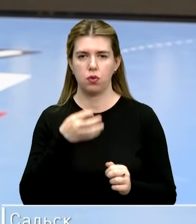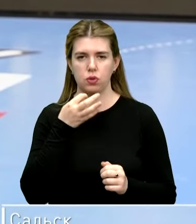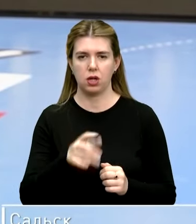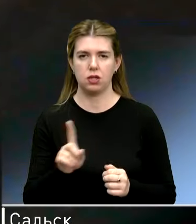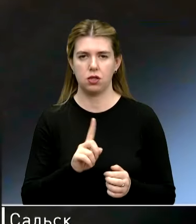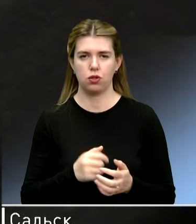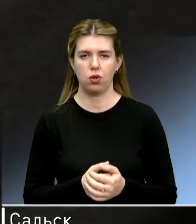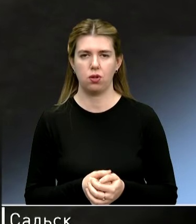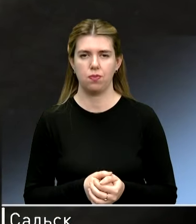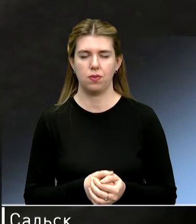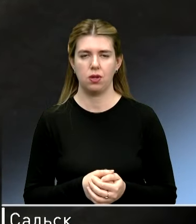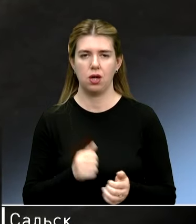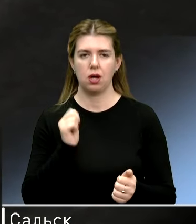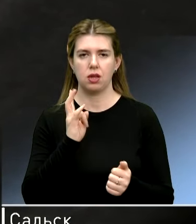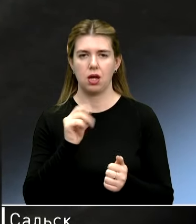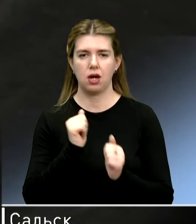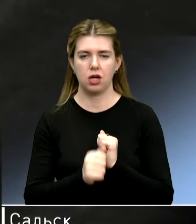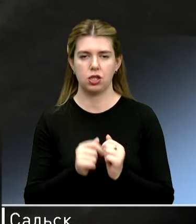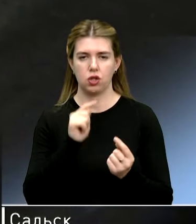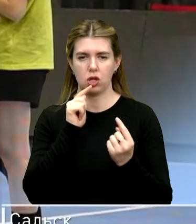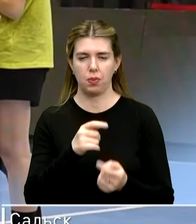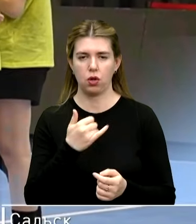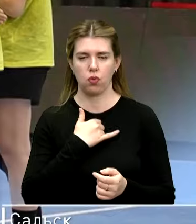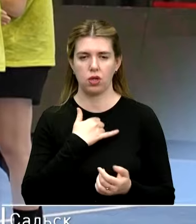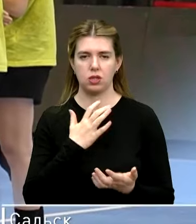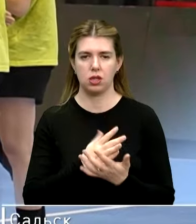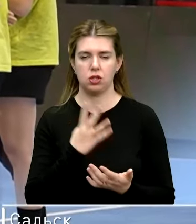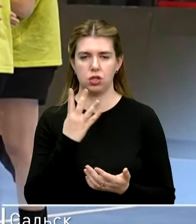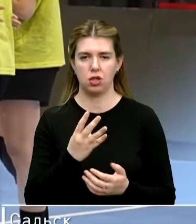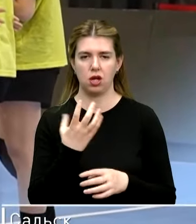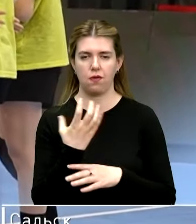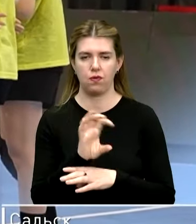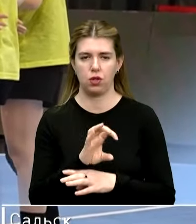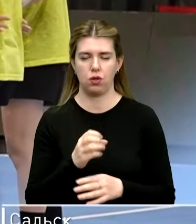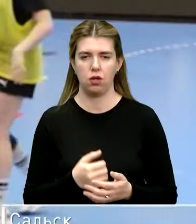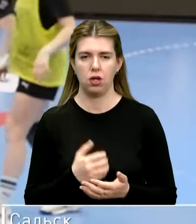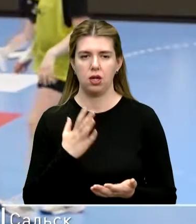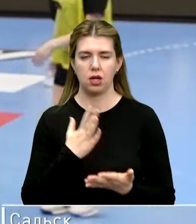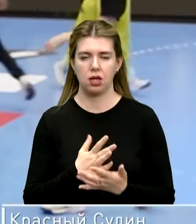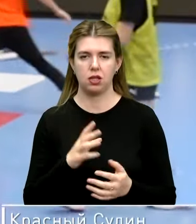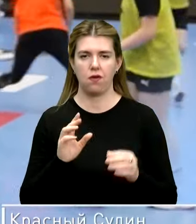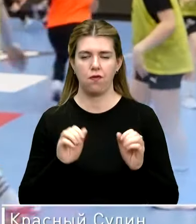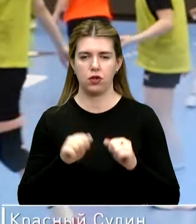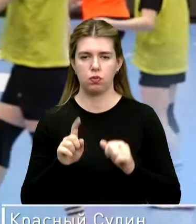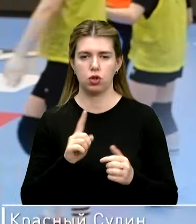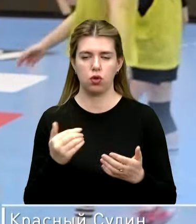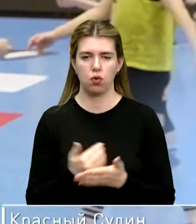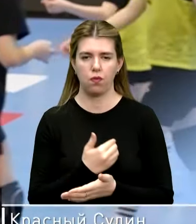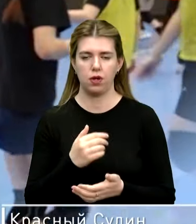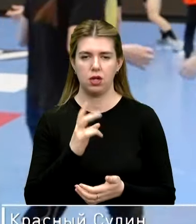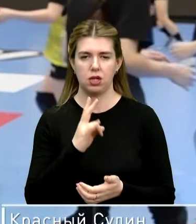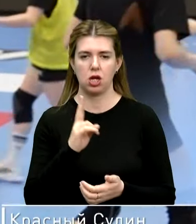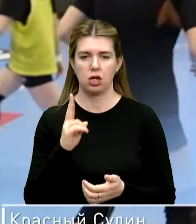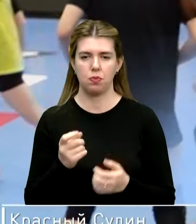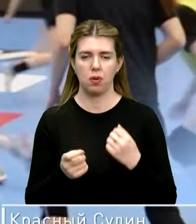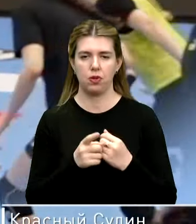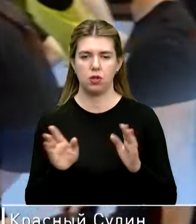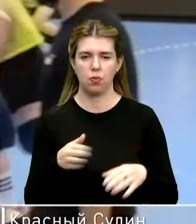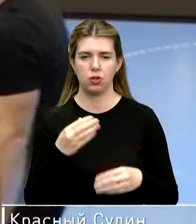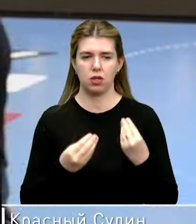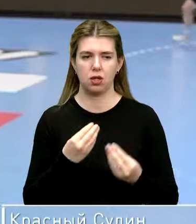что на каждого соперника у нас минимум 4 видео. Есть вероятность того, что новая Настя Козьменко появится после